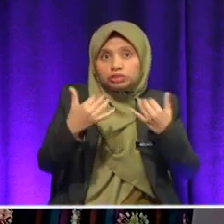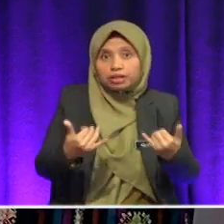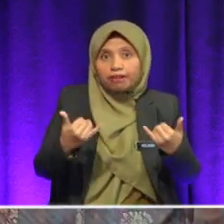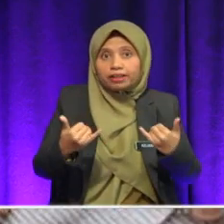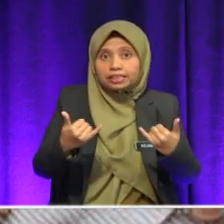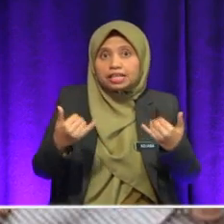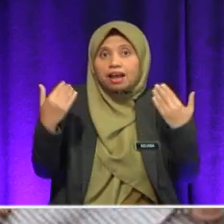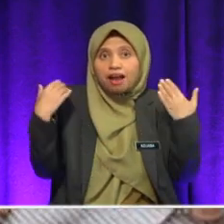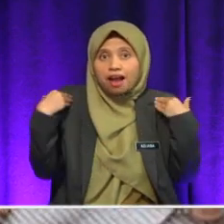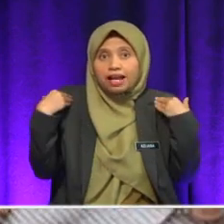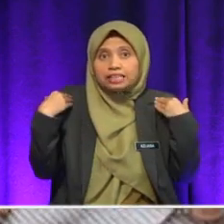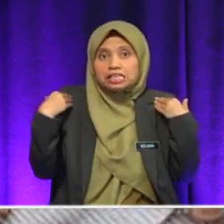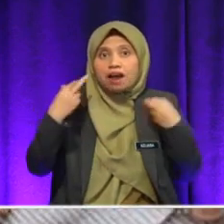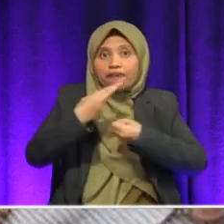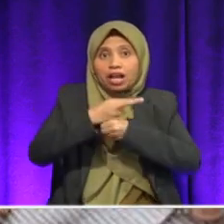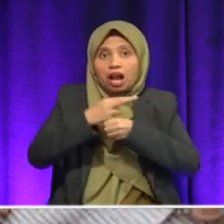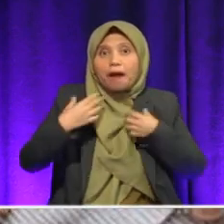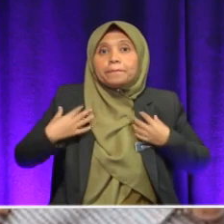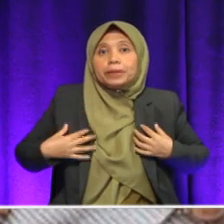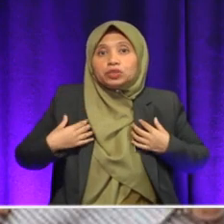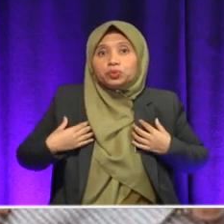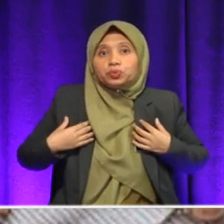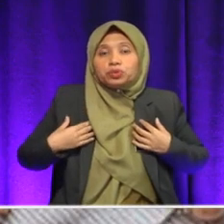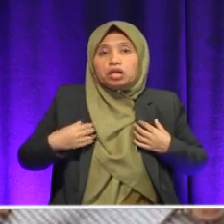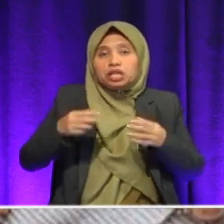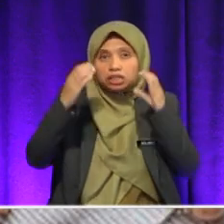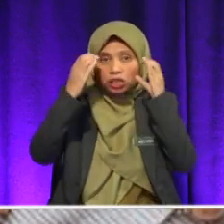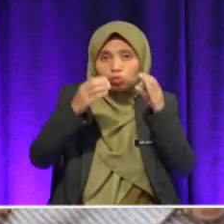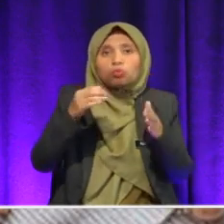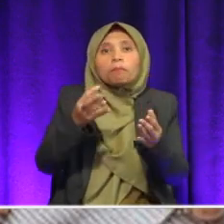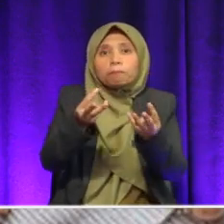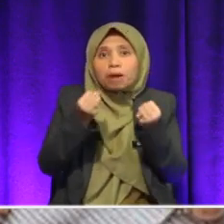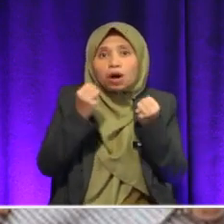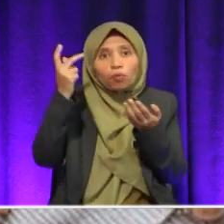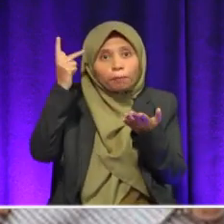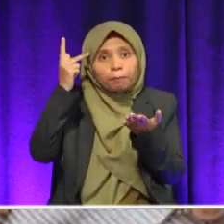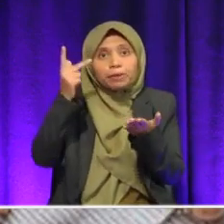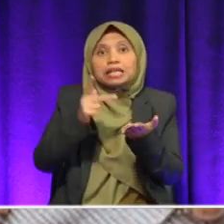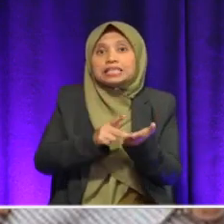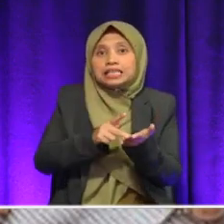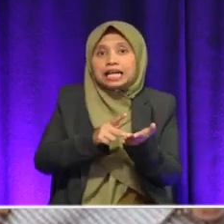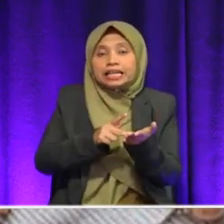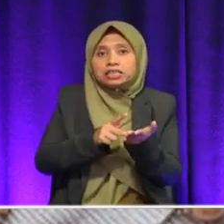di sebelah Mira jadi saya ingin menggunakan tentang kekurangan